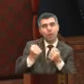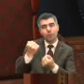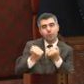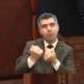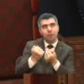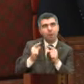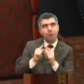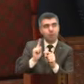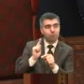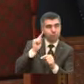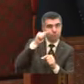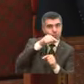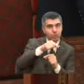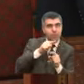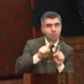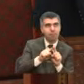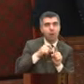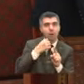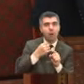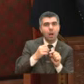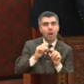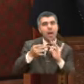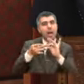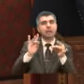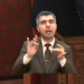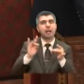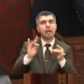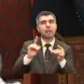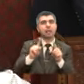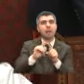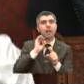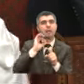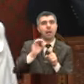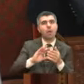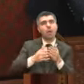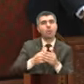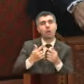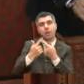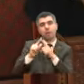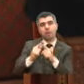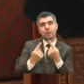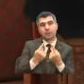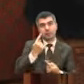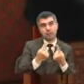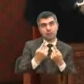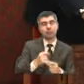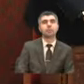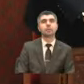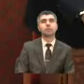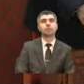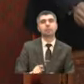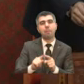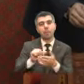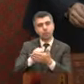يبدا يجي كاع لمركز تسجيل السيارات يمكن له ياخذ البطاقة الرمادية عند هذاك السيد اللي في حاله